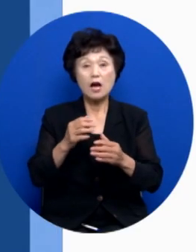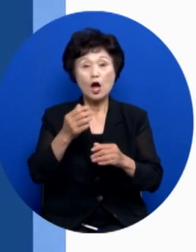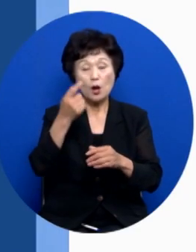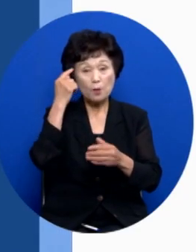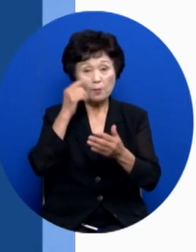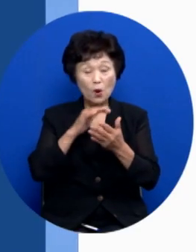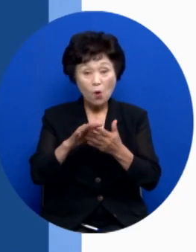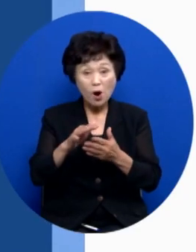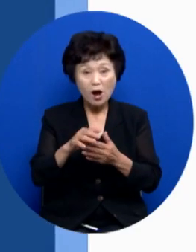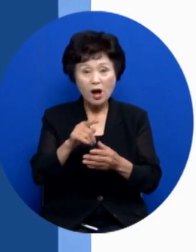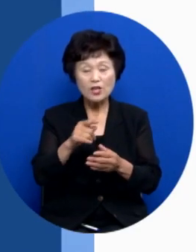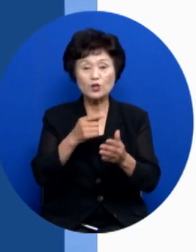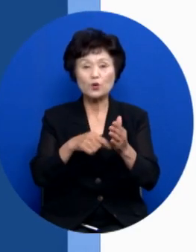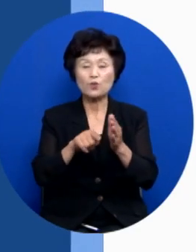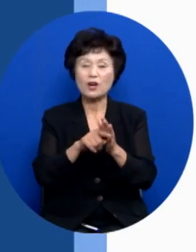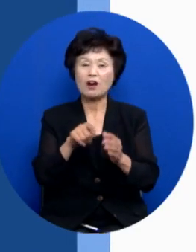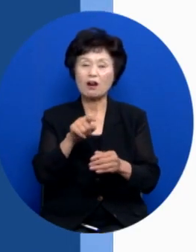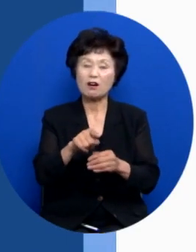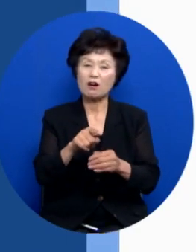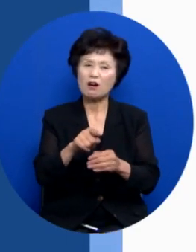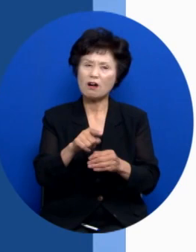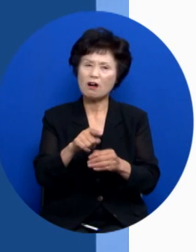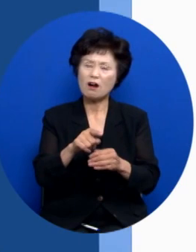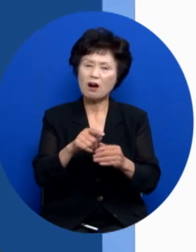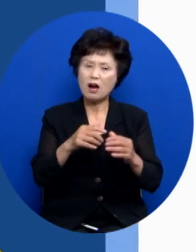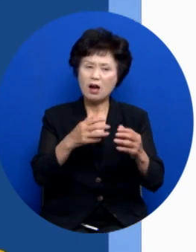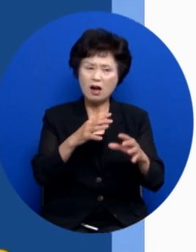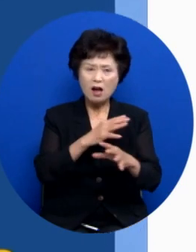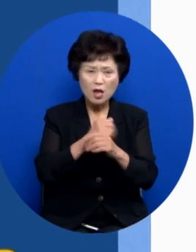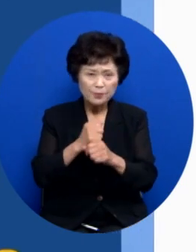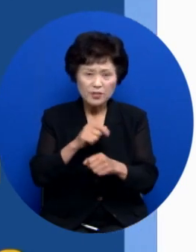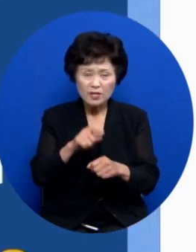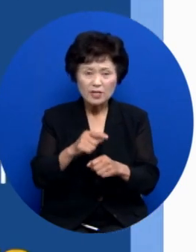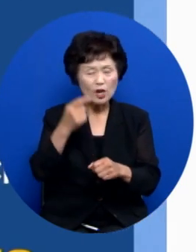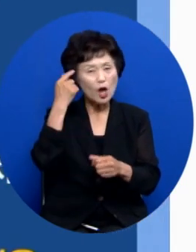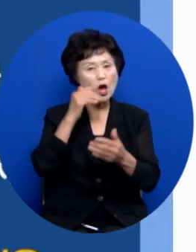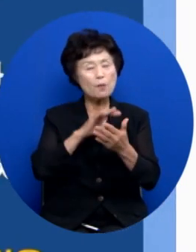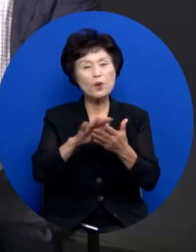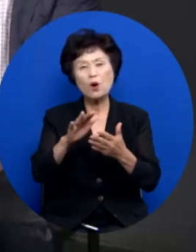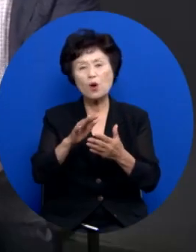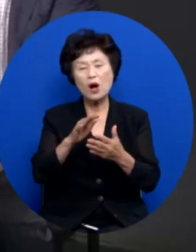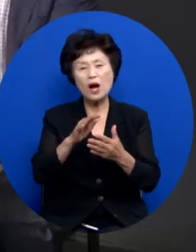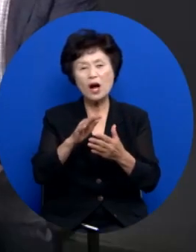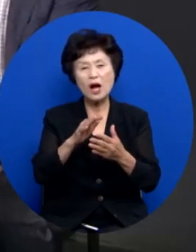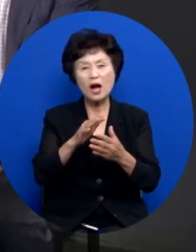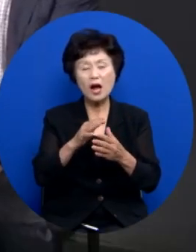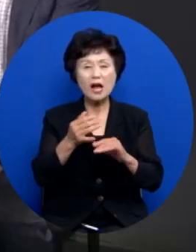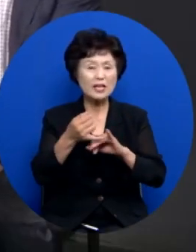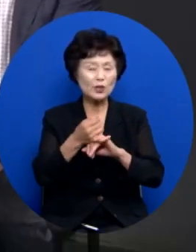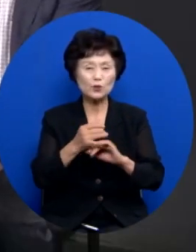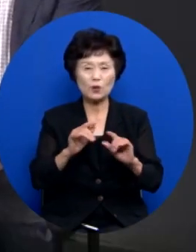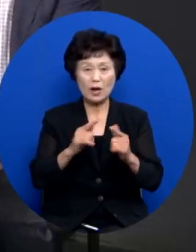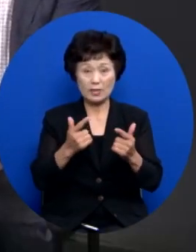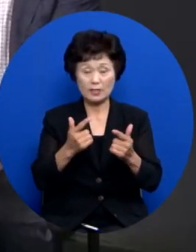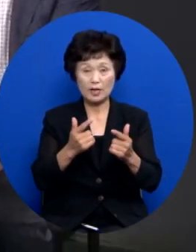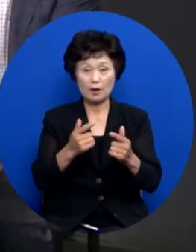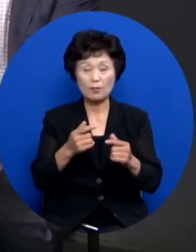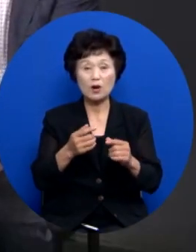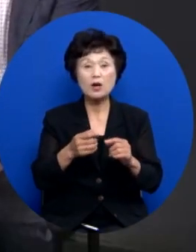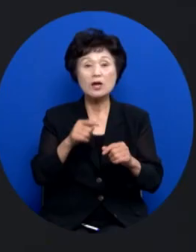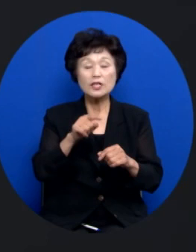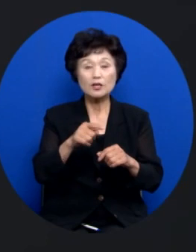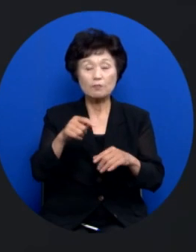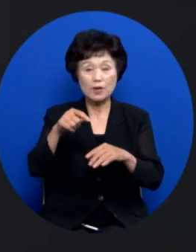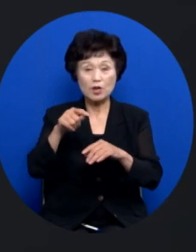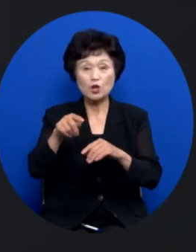첫걸음이지만 협정 자체가 평화를 보장하지 않는만큼 평화상태 구축과 더불어 남북중심의 평화협정이 필요한